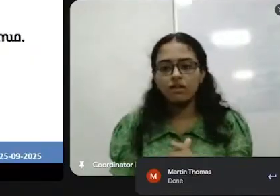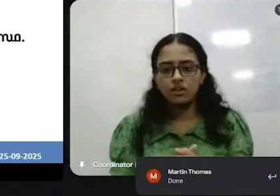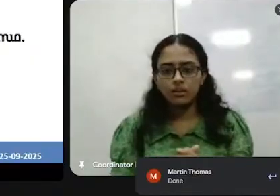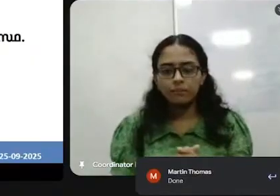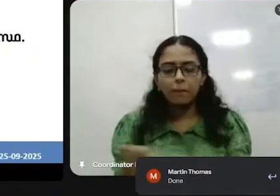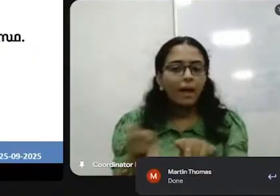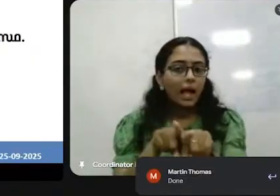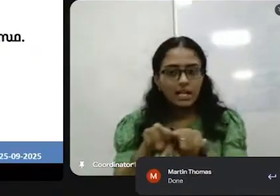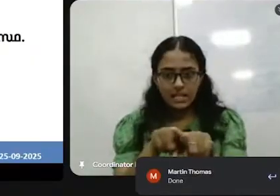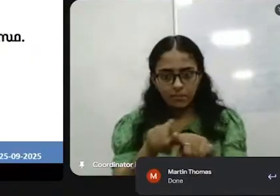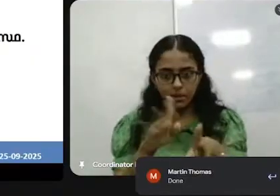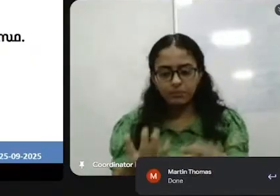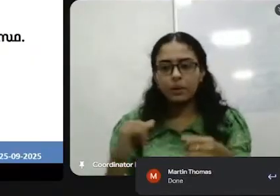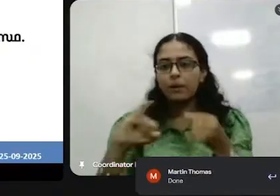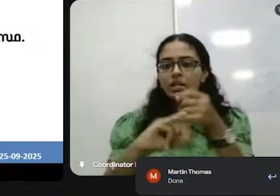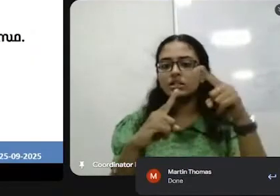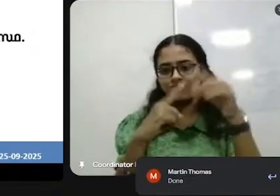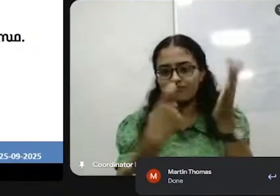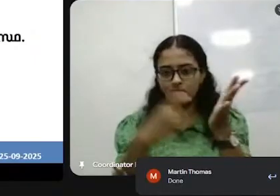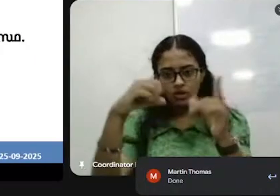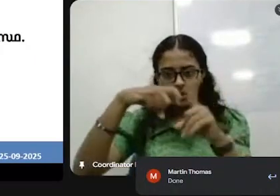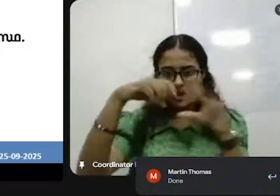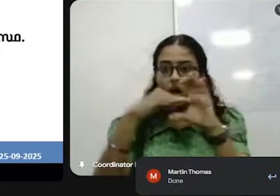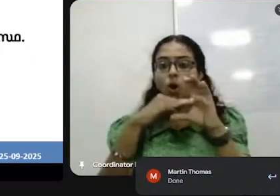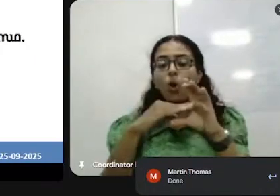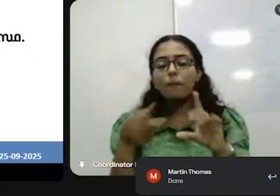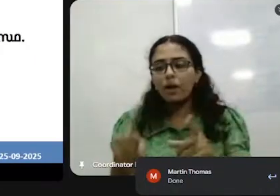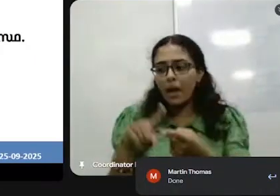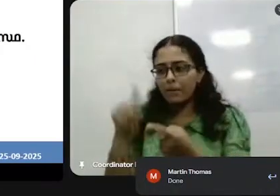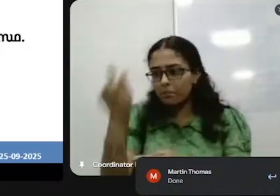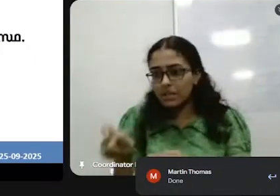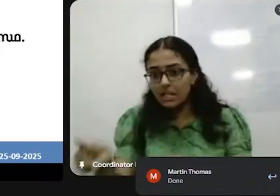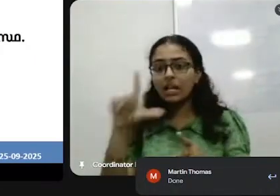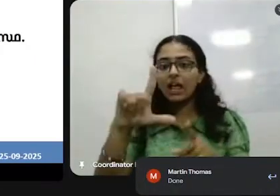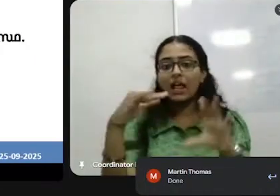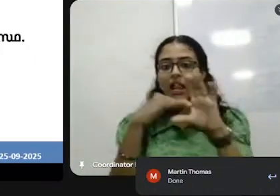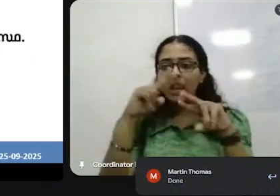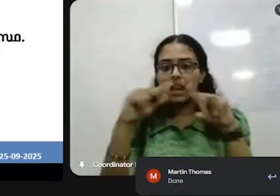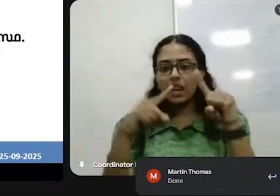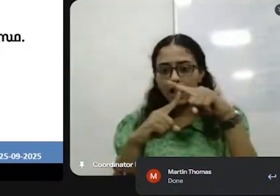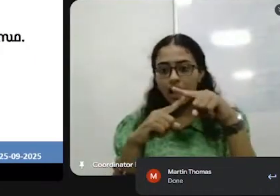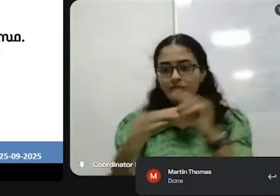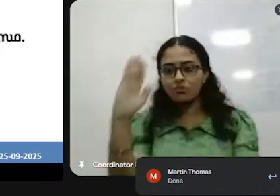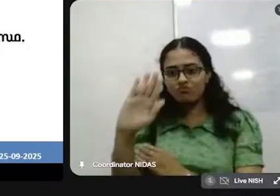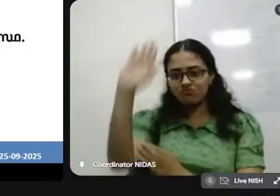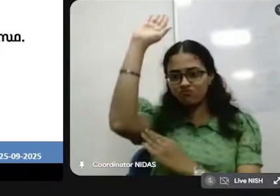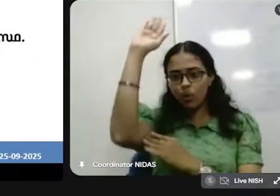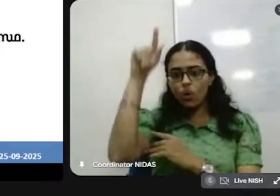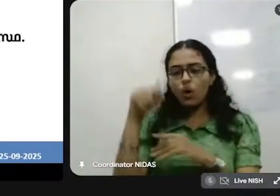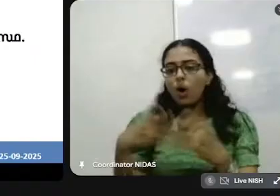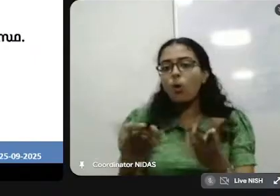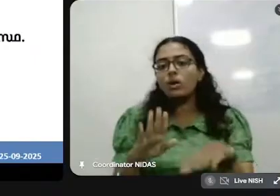അതിന് ഉദാഹരണം പറയുകയാണെങ്കിൽ നമ്മൾ സ്ട്രോക്ക് വന്ന ഒരാളോട് ലെഫ്റ്റ് ഹാൻഡ് പൊക്കാൻ പറയുമ്പോൾ അവർക്ക് ലെഫ്റ്റ് ഹാൻഡ് കൺഫ്യൂഷൻ കാണുമായിരിക്കാം, റൈറ്റ് ഹാൻഡ് ആയിരിക്കും അവർ